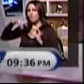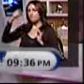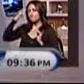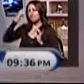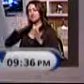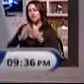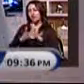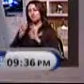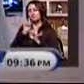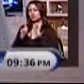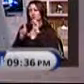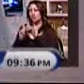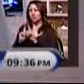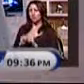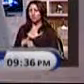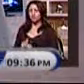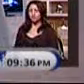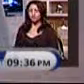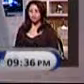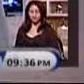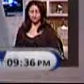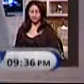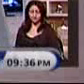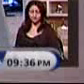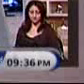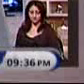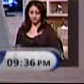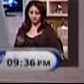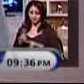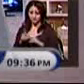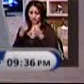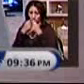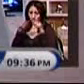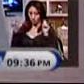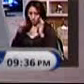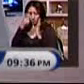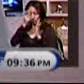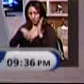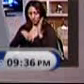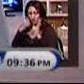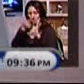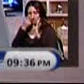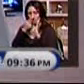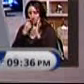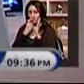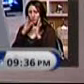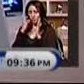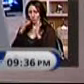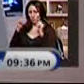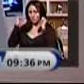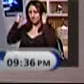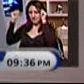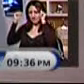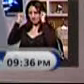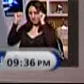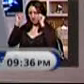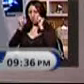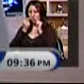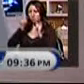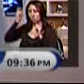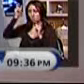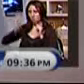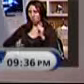طيب عايز اروح للحوار اللي وصفته في مقالك ما بين شاب ثوري ومواطن محبط بن